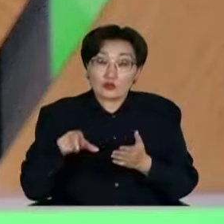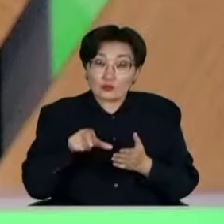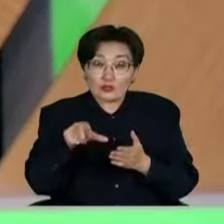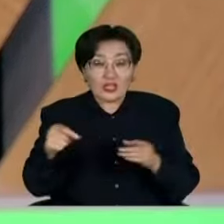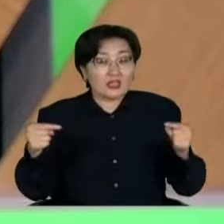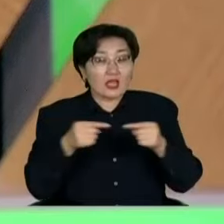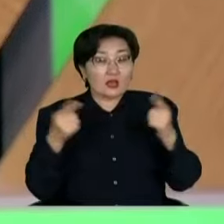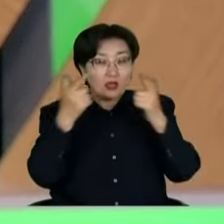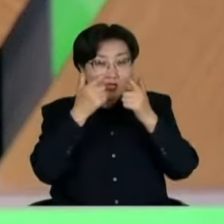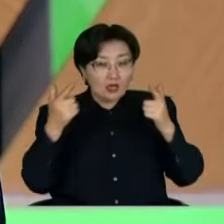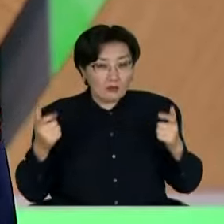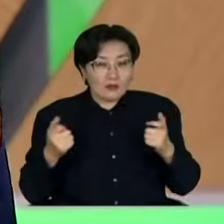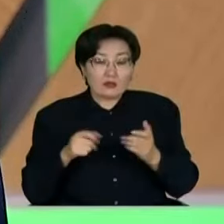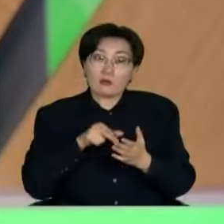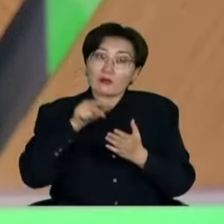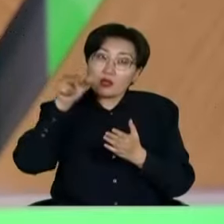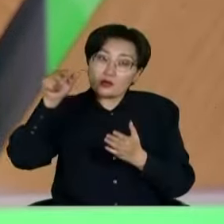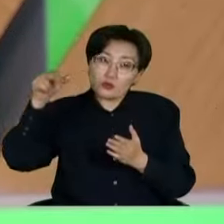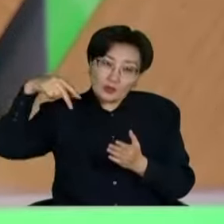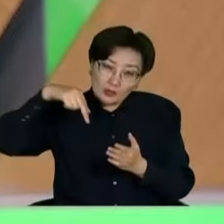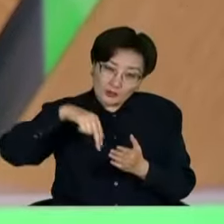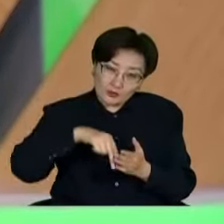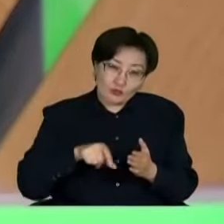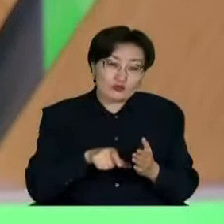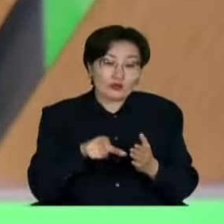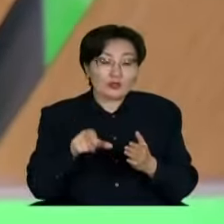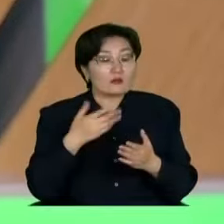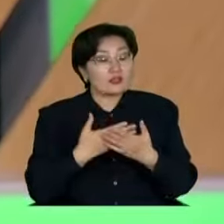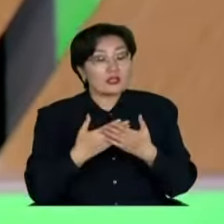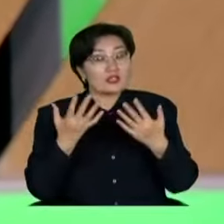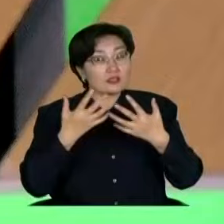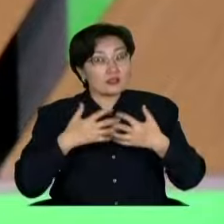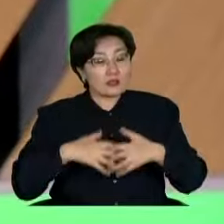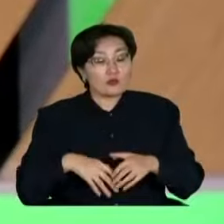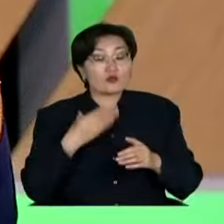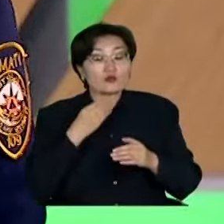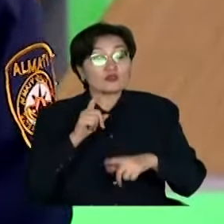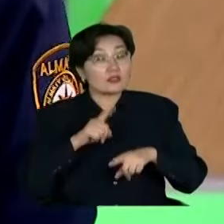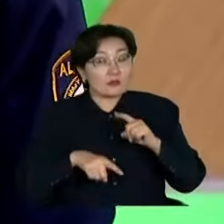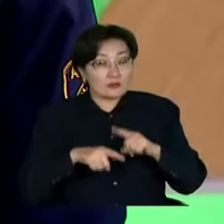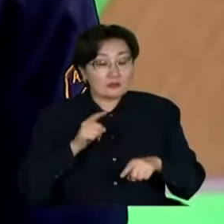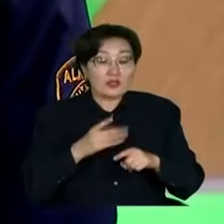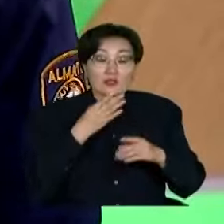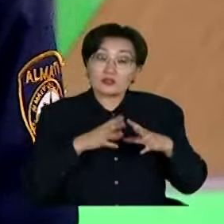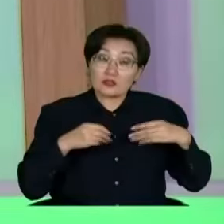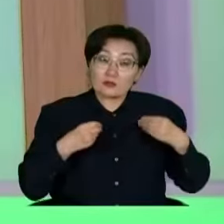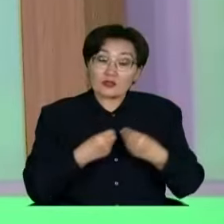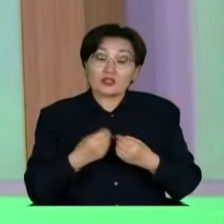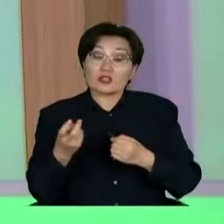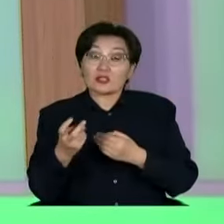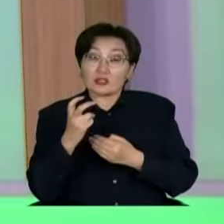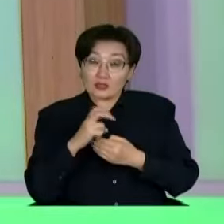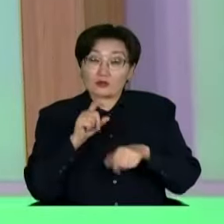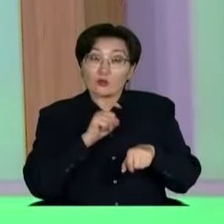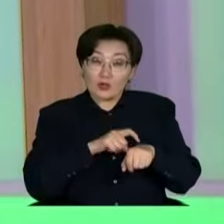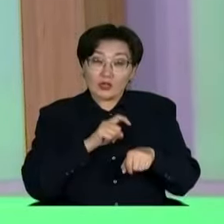жинап, түсу міні уақытын шамамен есептеп, өздеріңіздің жақындарыңызды не болмаса үй үшін келетін уақытыңызбен айтып